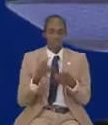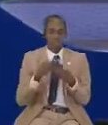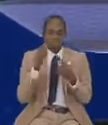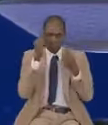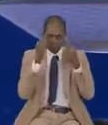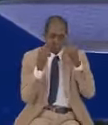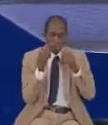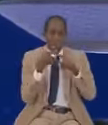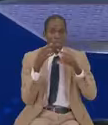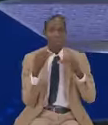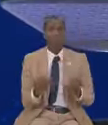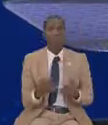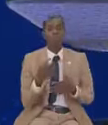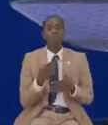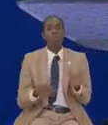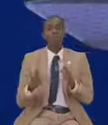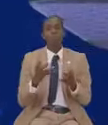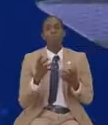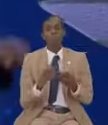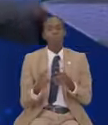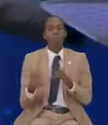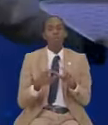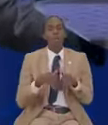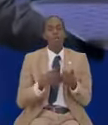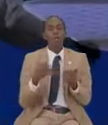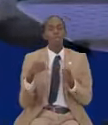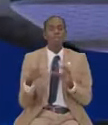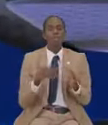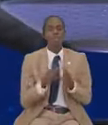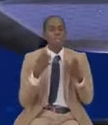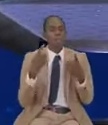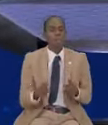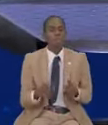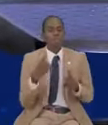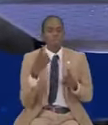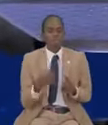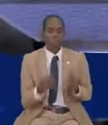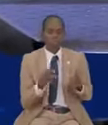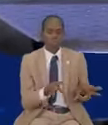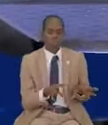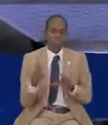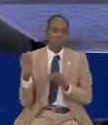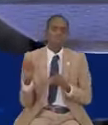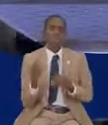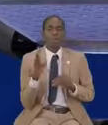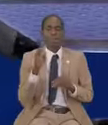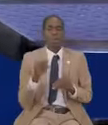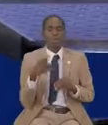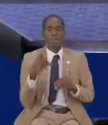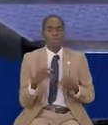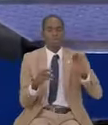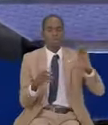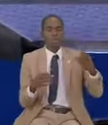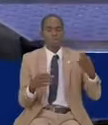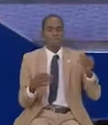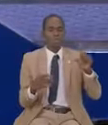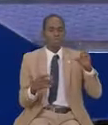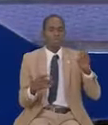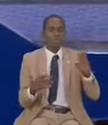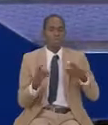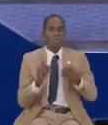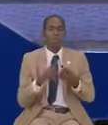ce qui comment ceci est arrivé qu'est-ce qui voudrait faire la déportation par les gardiens au pays de la